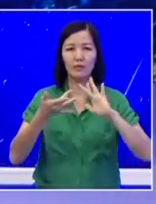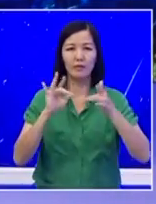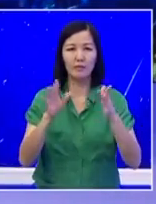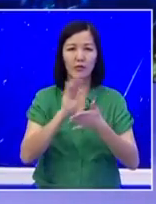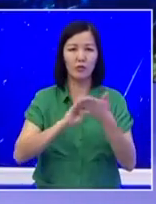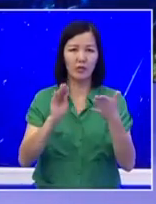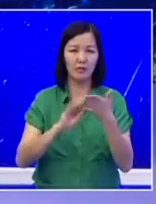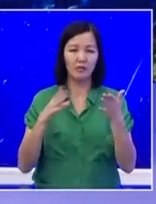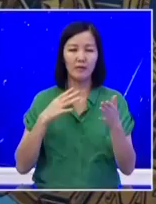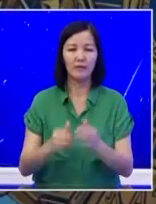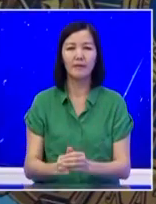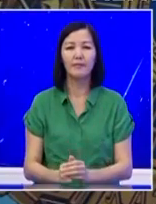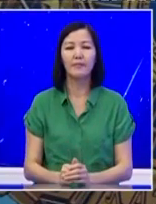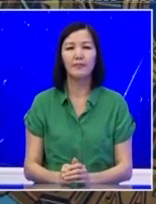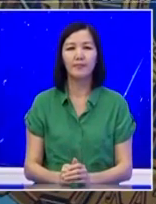жазды.